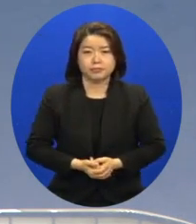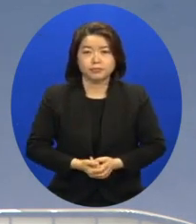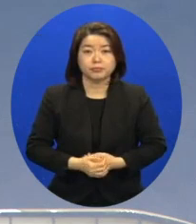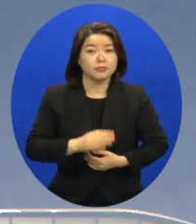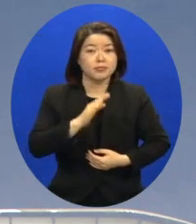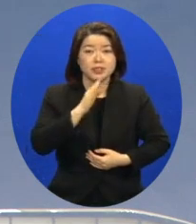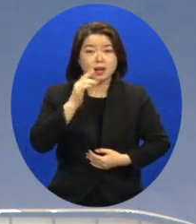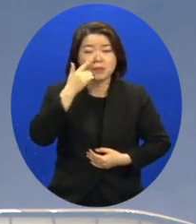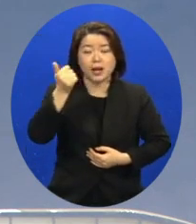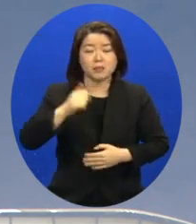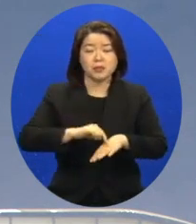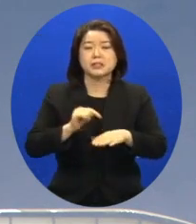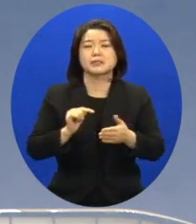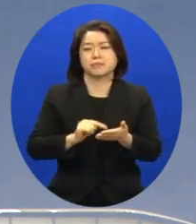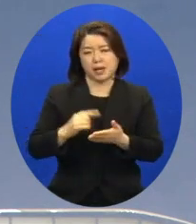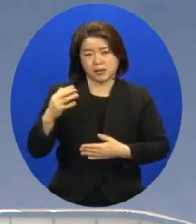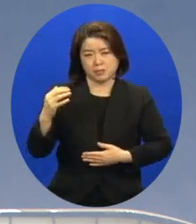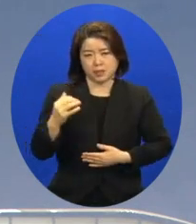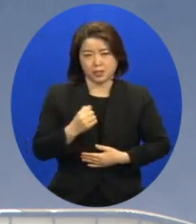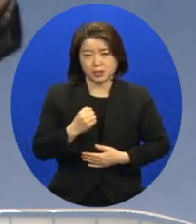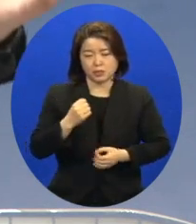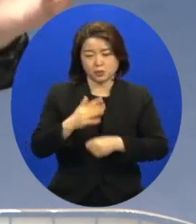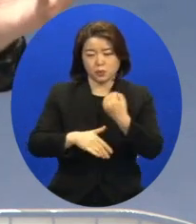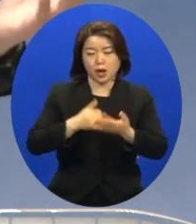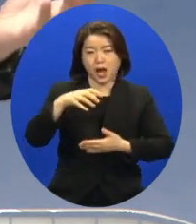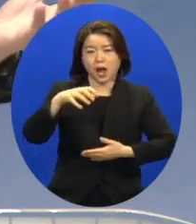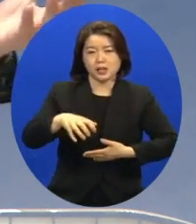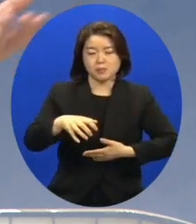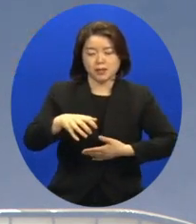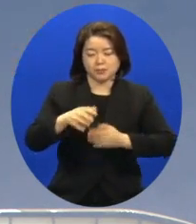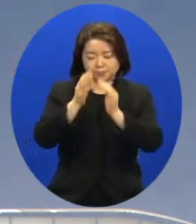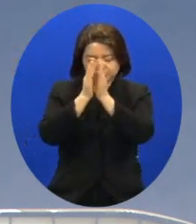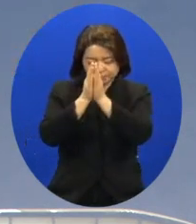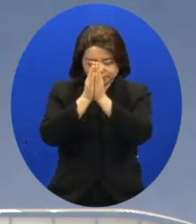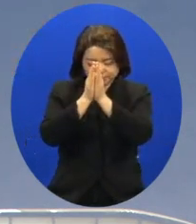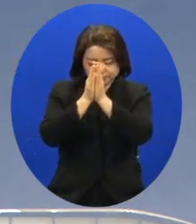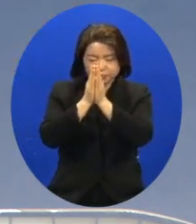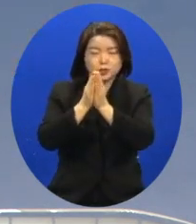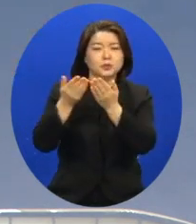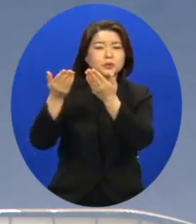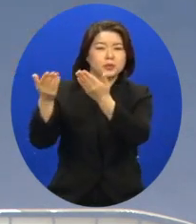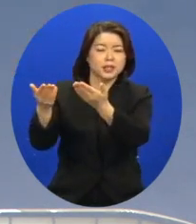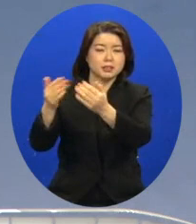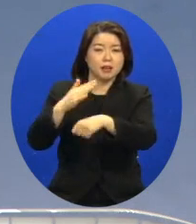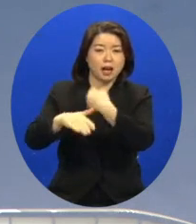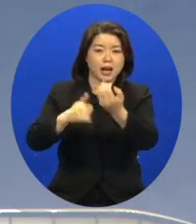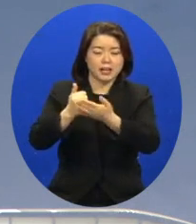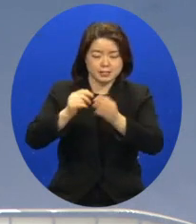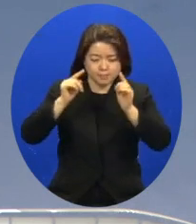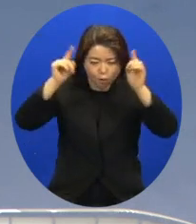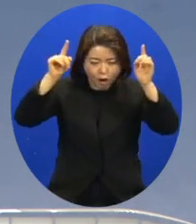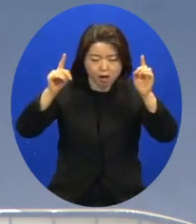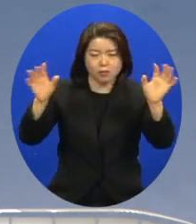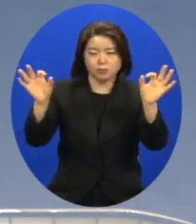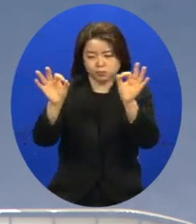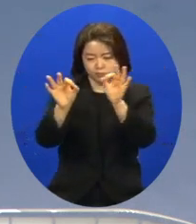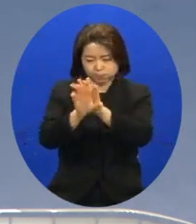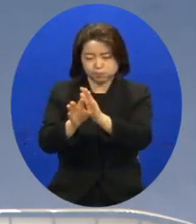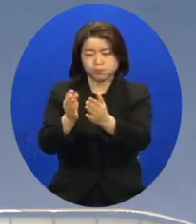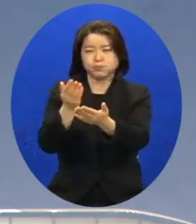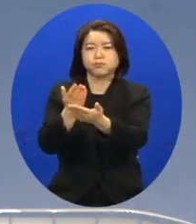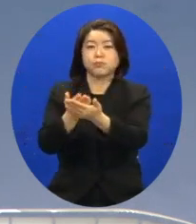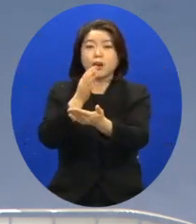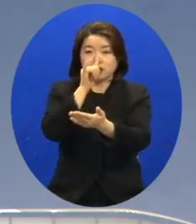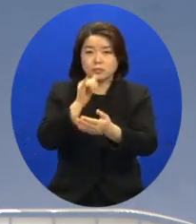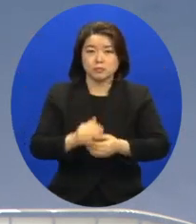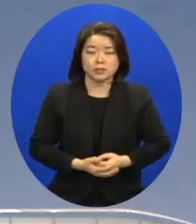정말 아버지 마음으로 하나님께 나가서 중보해서 하나님의 진노를 거두었었죠. 사도